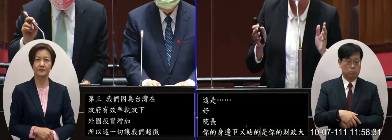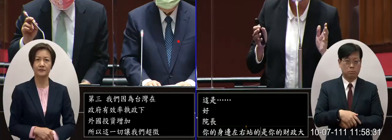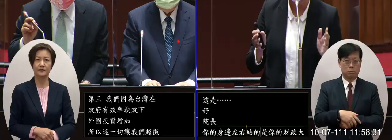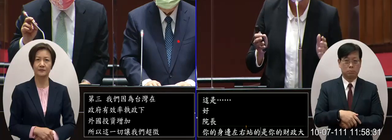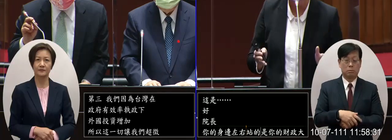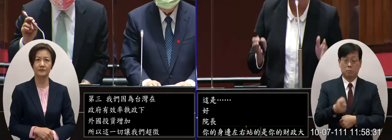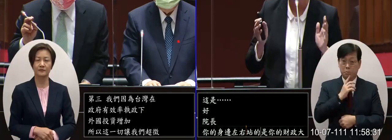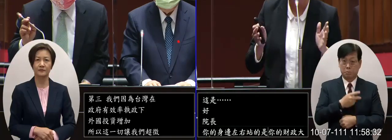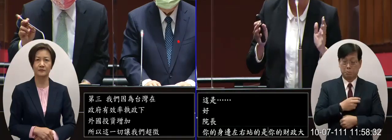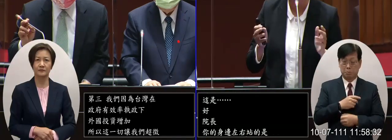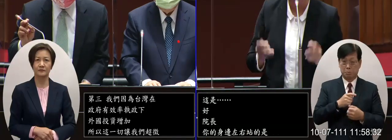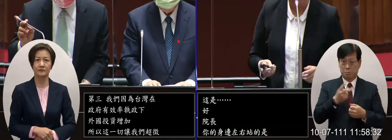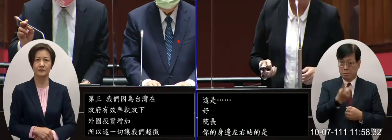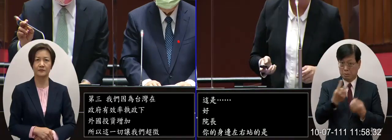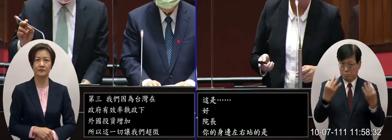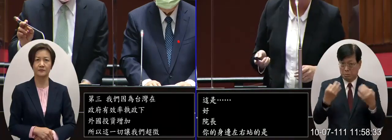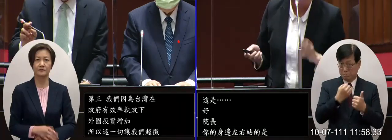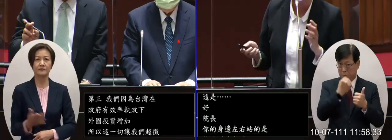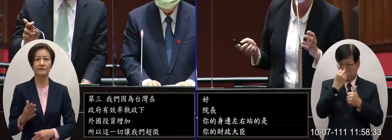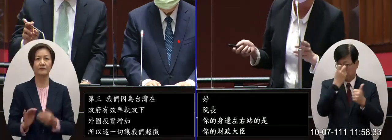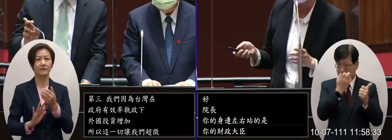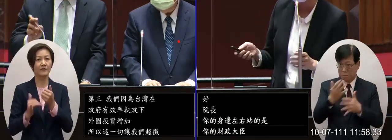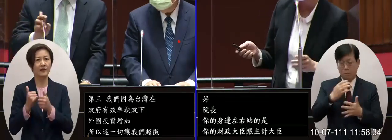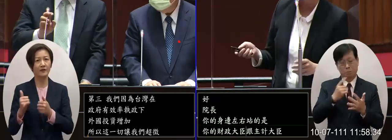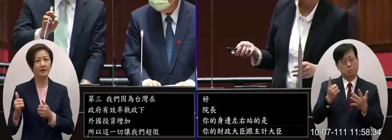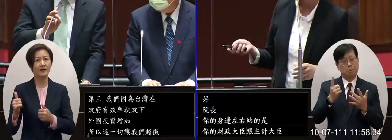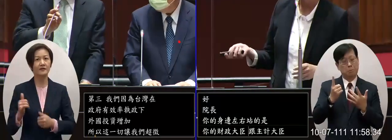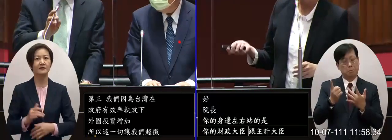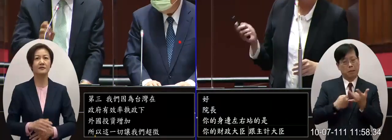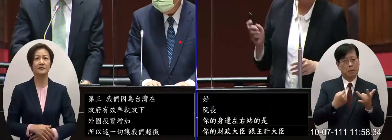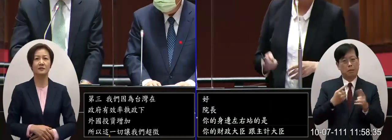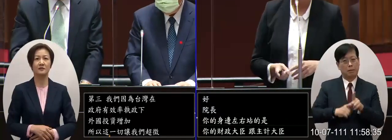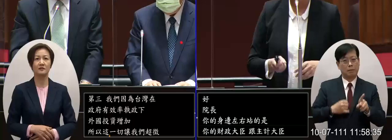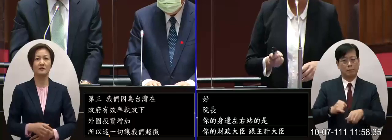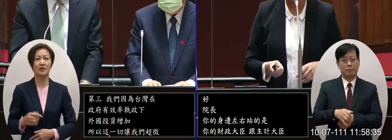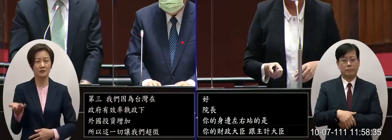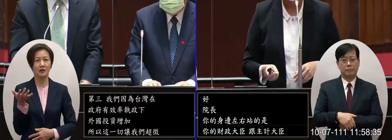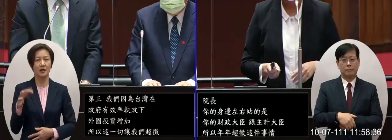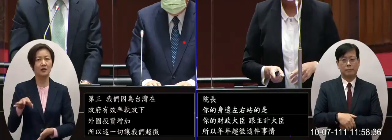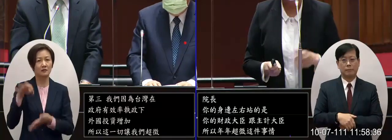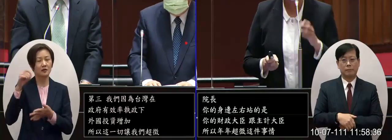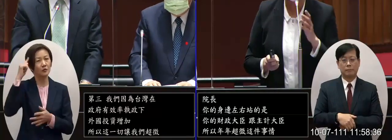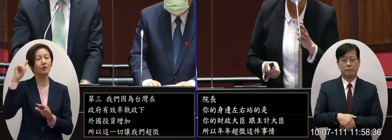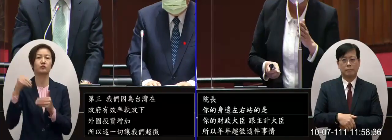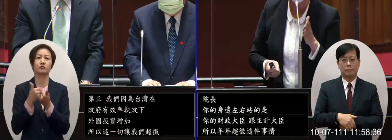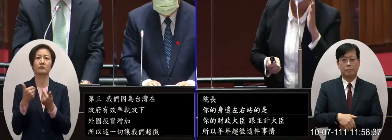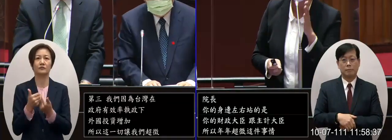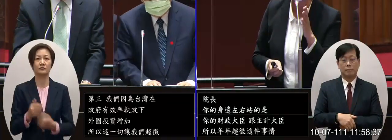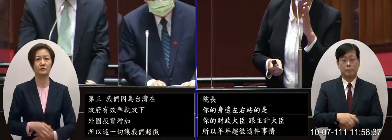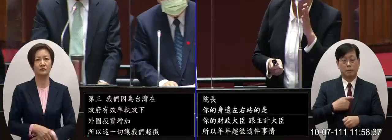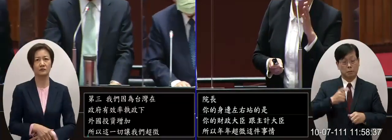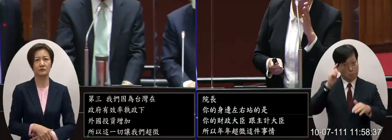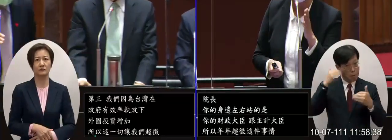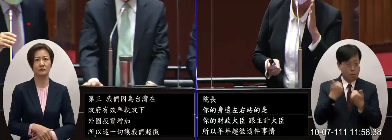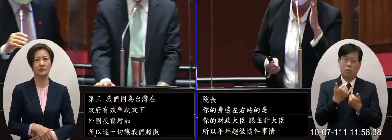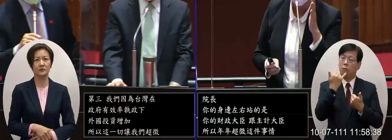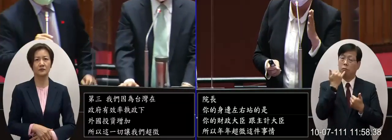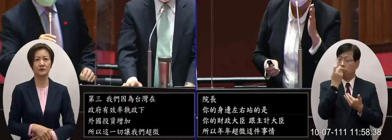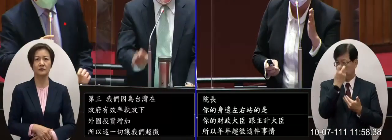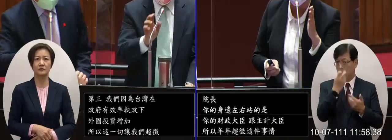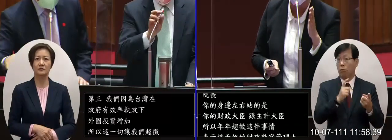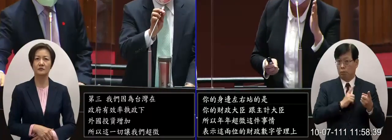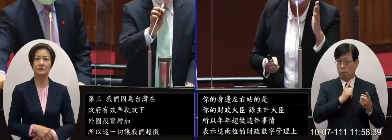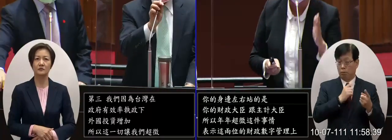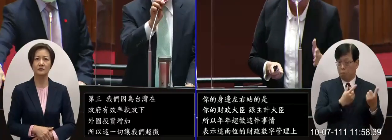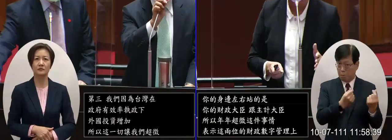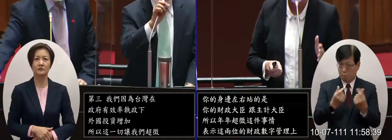哦，这样的一个财政数字管理实际上是失灵的。 委员，我不同意这一句话。哦、不同意这 一句话，不同意，我们可以来看一下你的